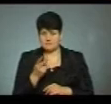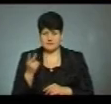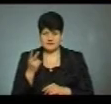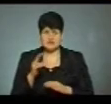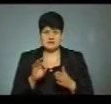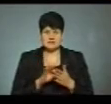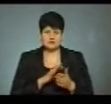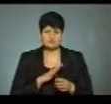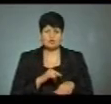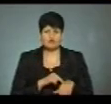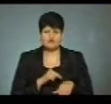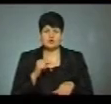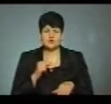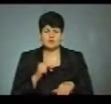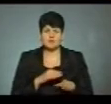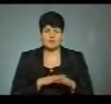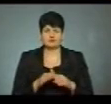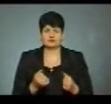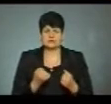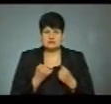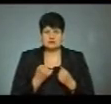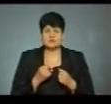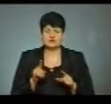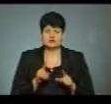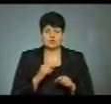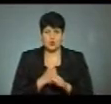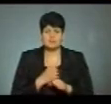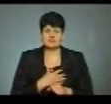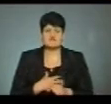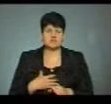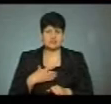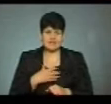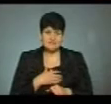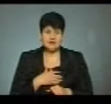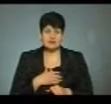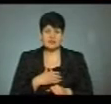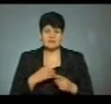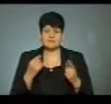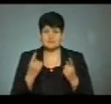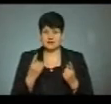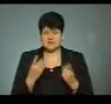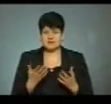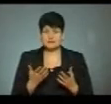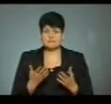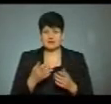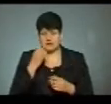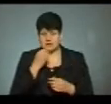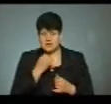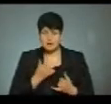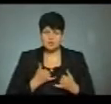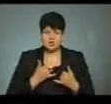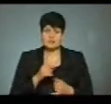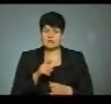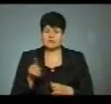зразу таке відчуття абсолютної безпеки, відчуття, що ти робиш щось важливе. І велика дяка і пошана тим,